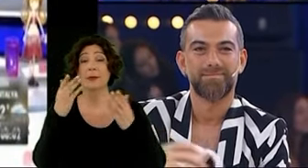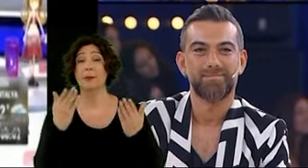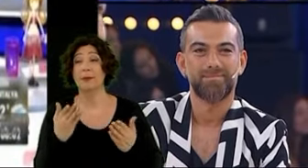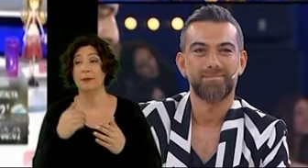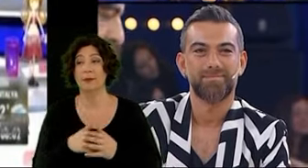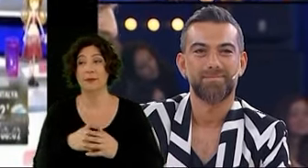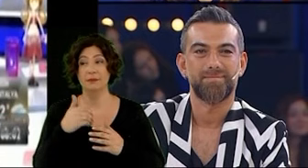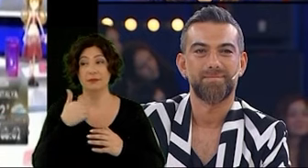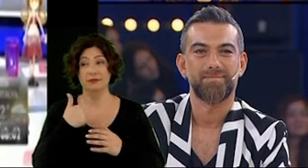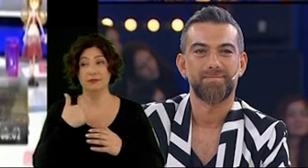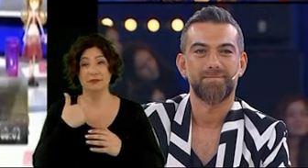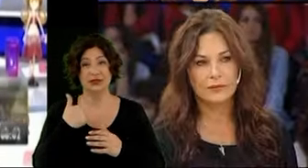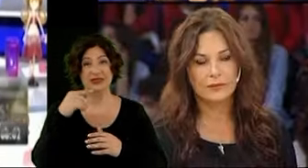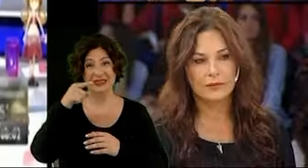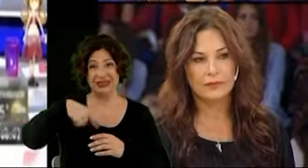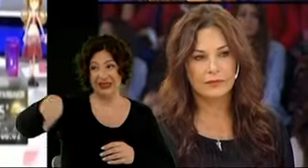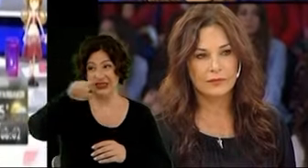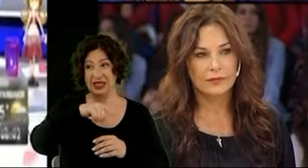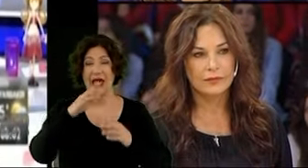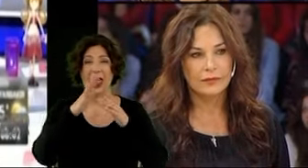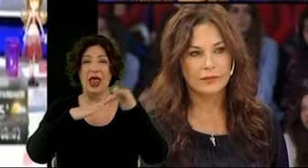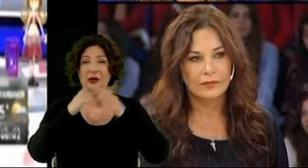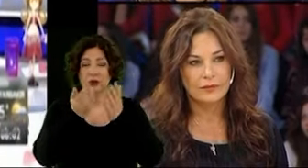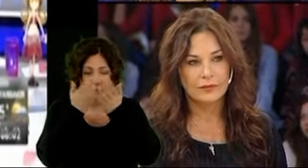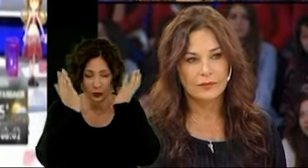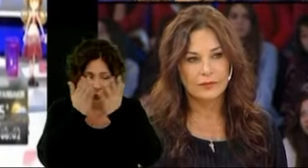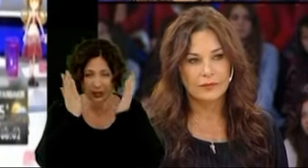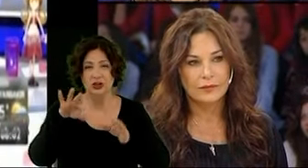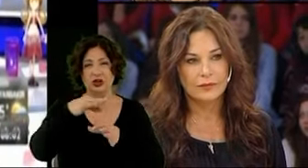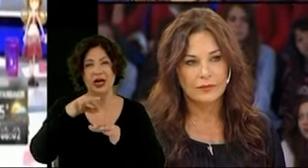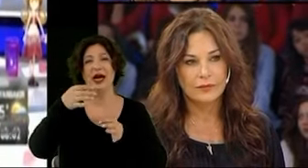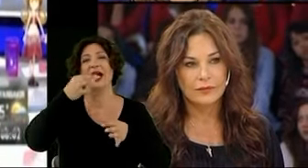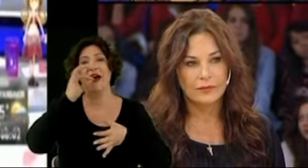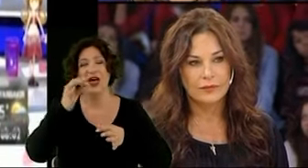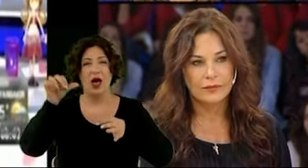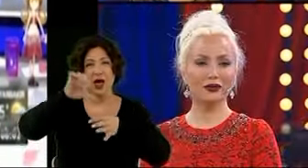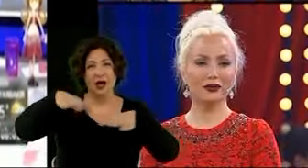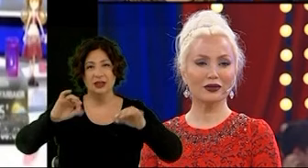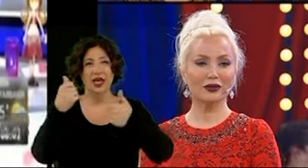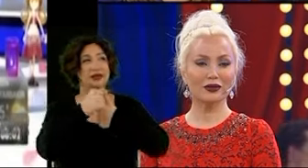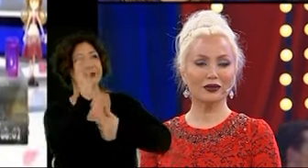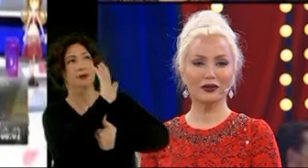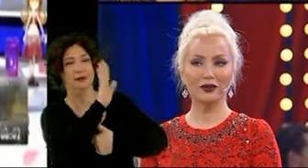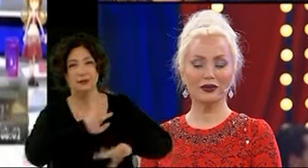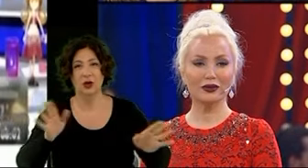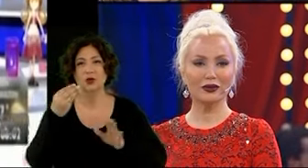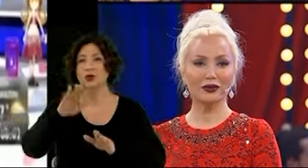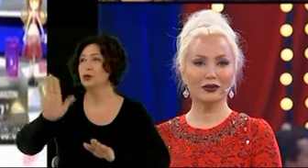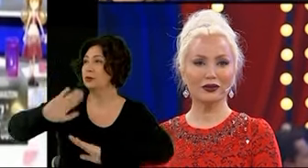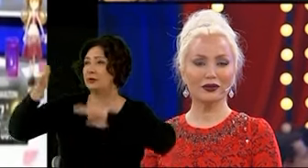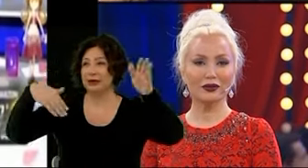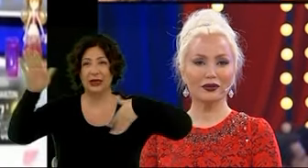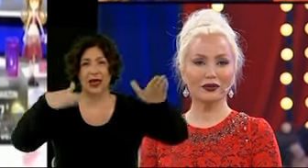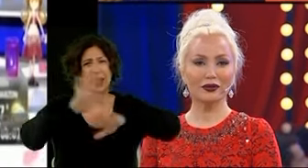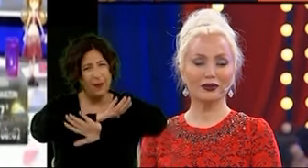için ihtiyaç olası. Siz de elinizi yüzünüzü yıkayın, işte çayınızı kahvenizi koyun, eşinizi uğurlayın, çocuğunuzu uğurlayın, ne